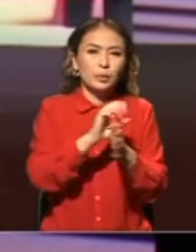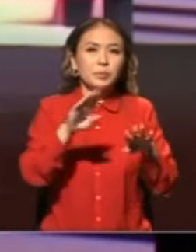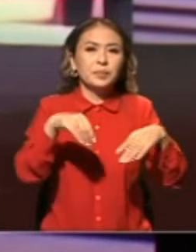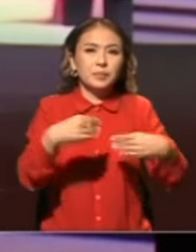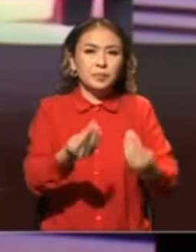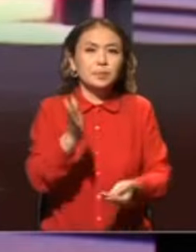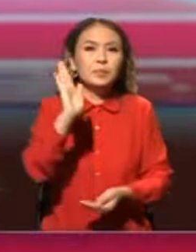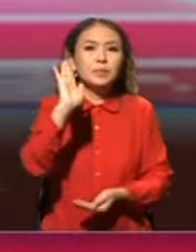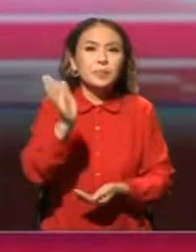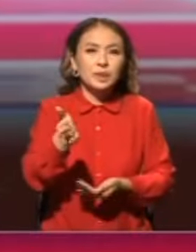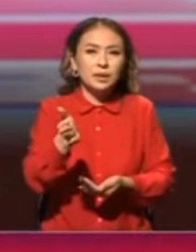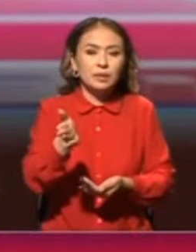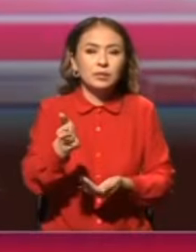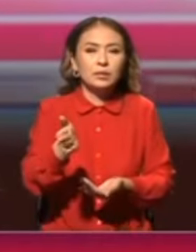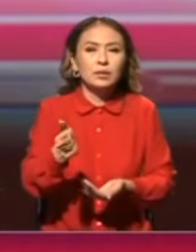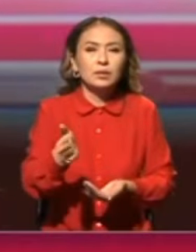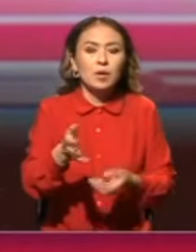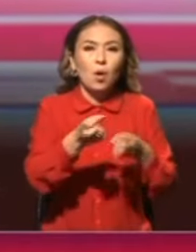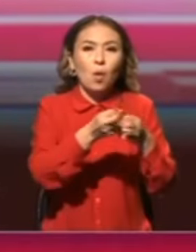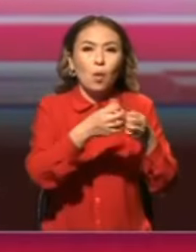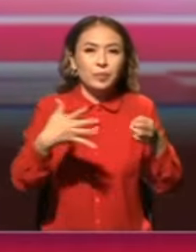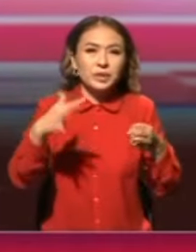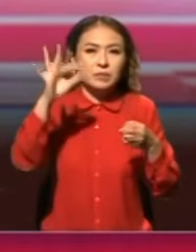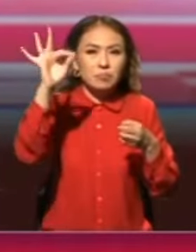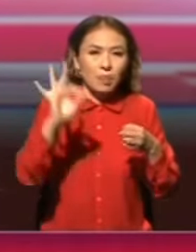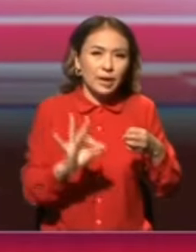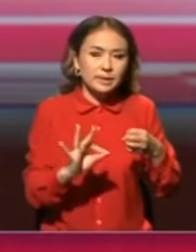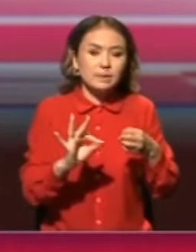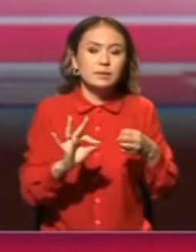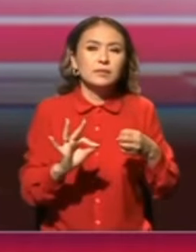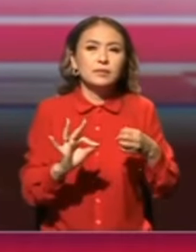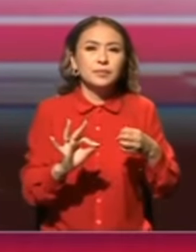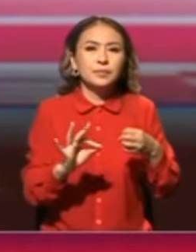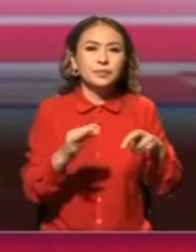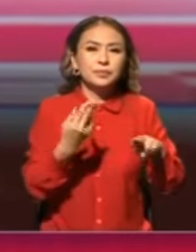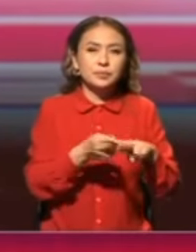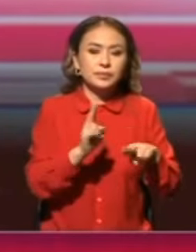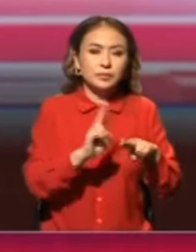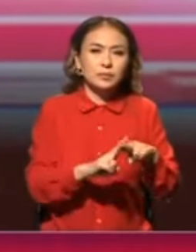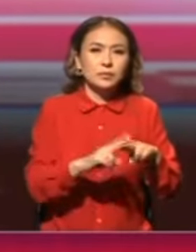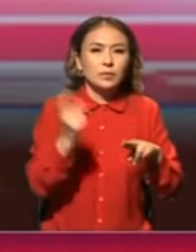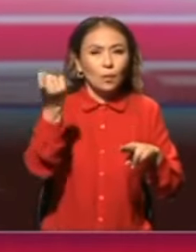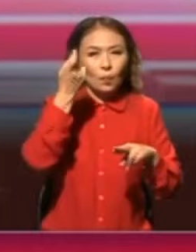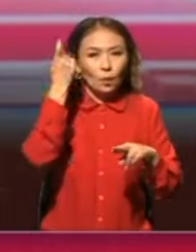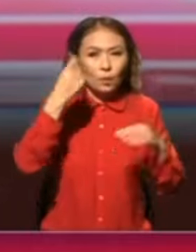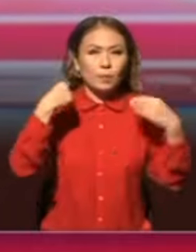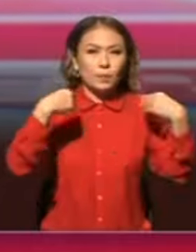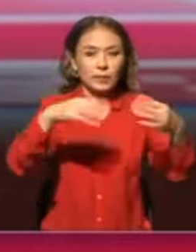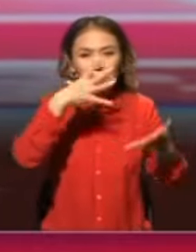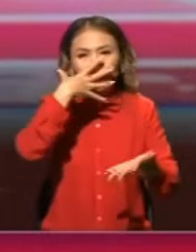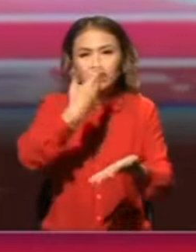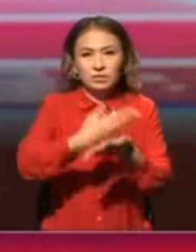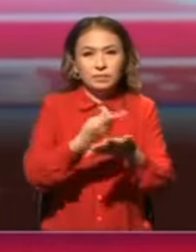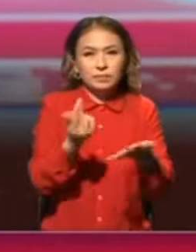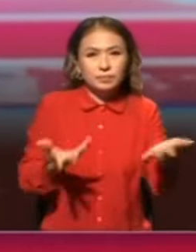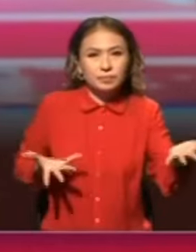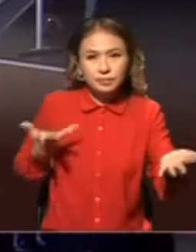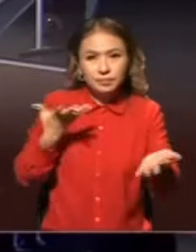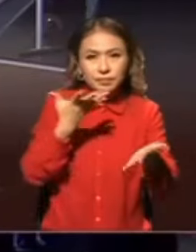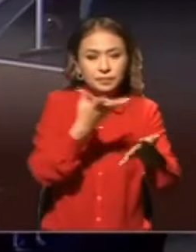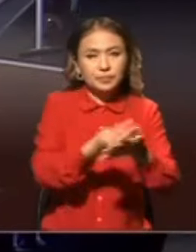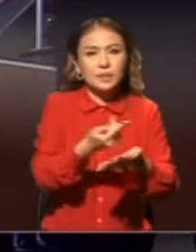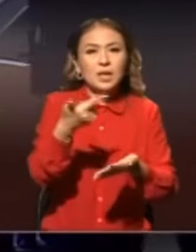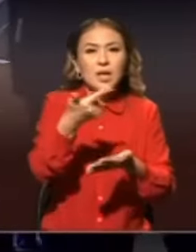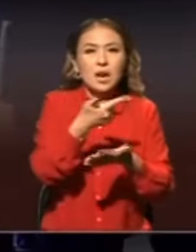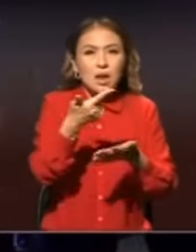береді. Яғни 15%-ын, ар жағындағы 15%-ын ол шаруа қожалығының өзінің қаражаты есебінен, өзінің